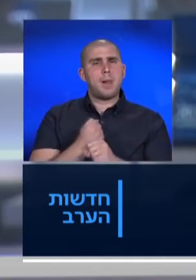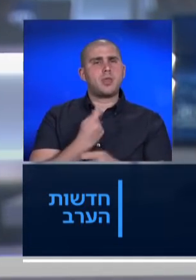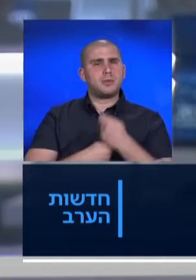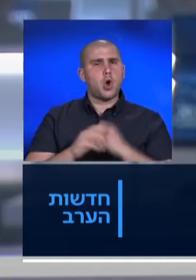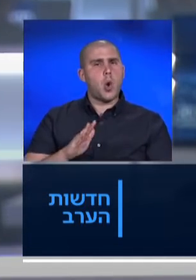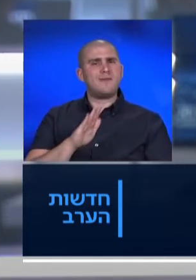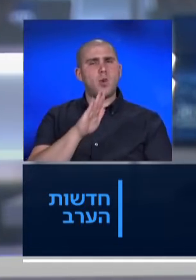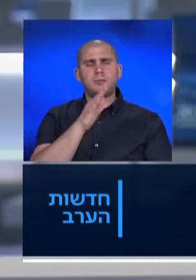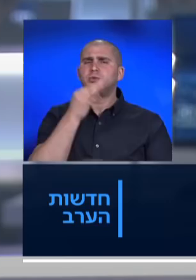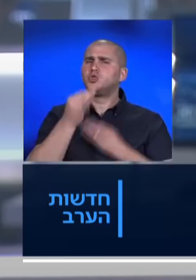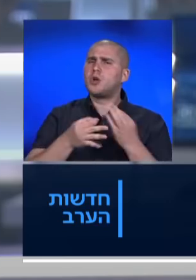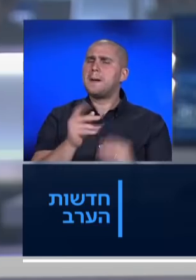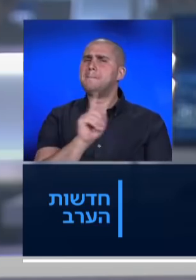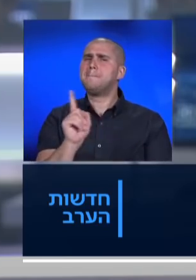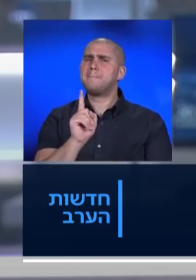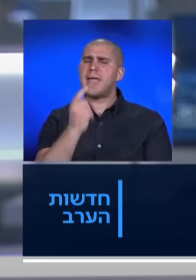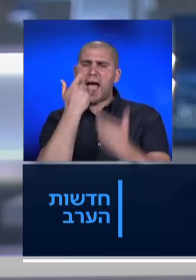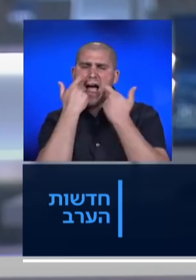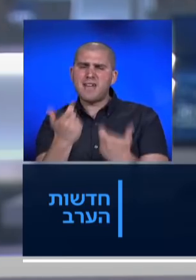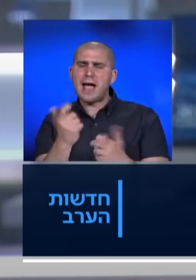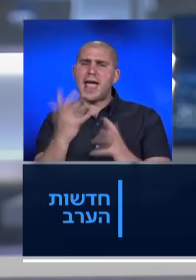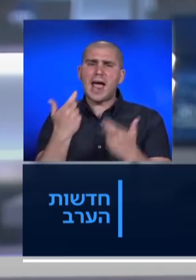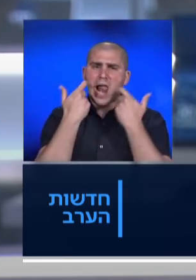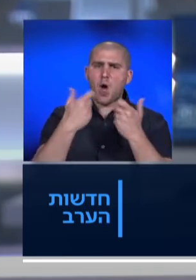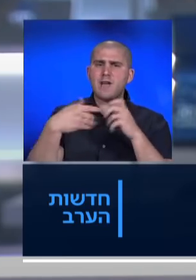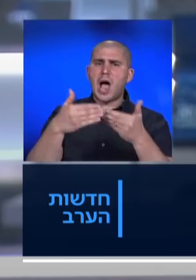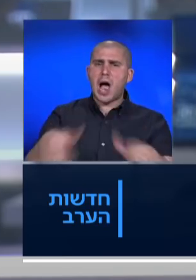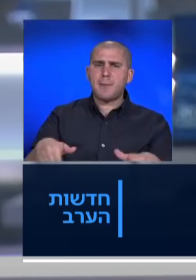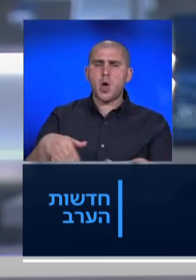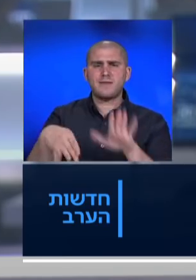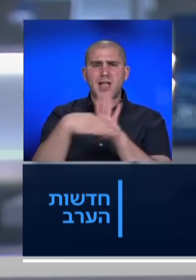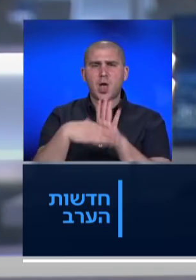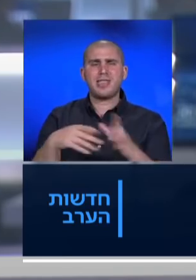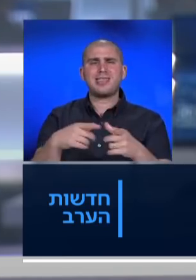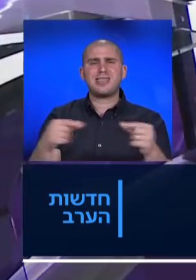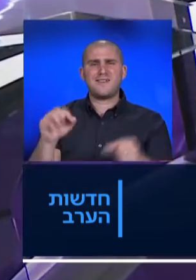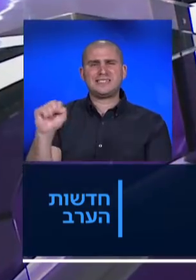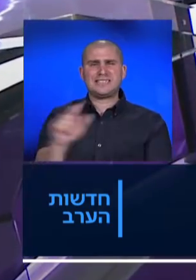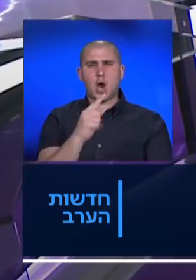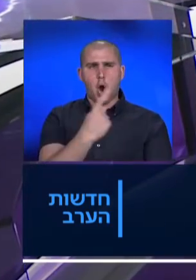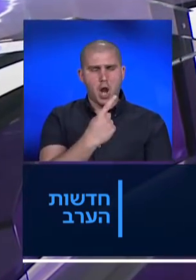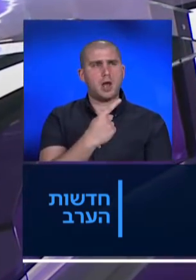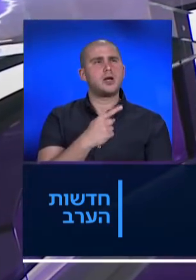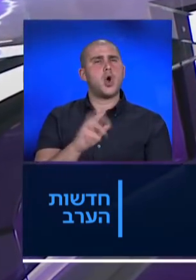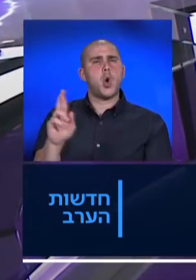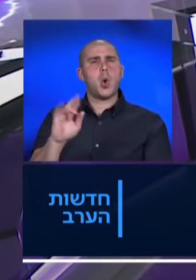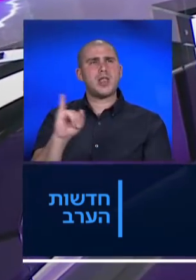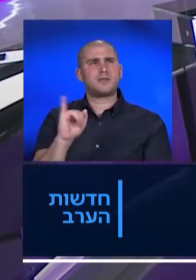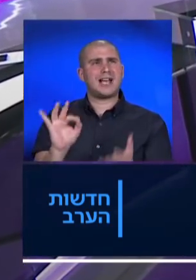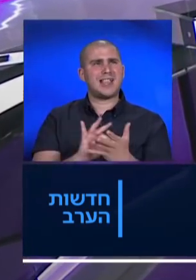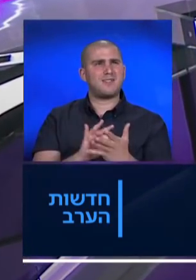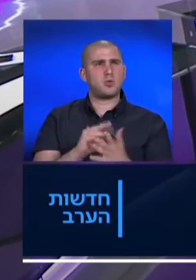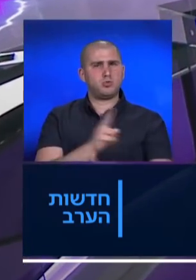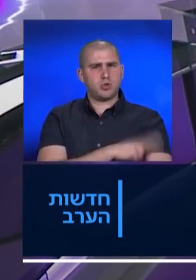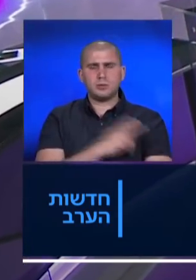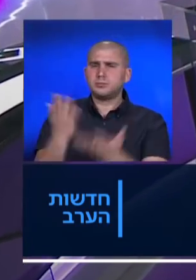השאלה מי יאכוף, איך יאכפו את ההגבלות ואת הנחיות התו הסגול. רועי ינובסקי, כתבנו לענייני משטרה, אתה מספר לנו על יוזמה